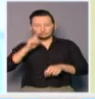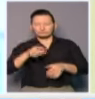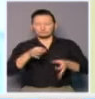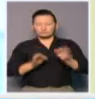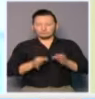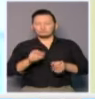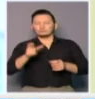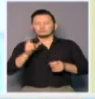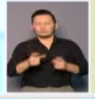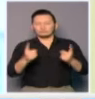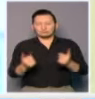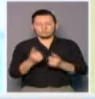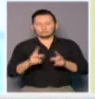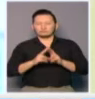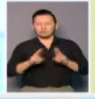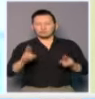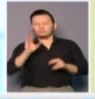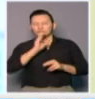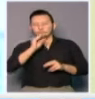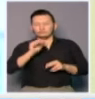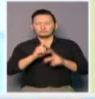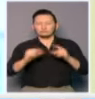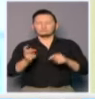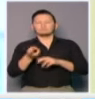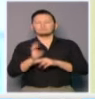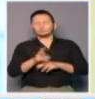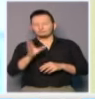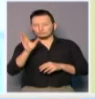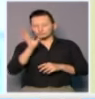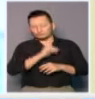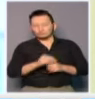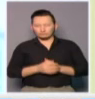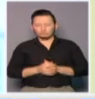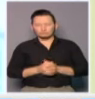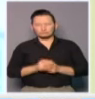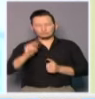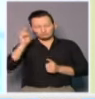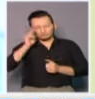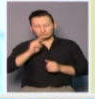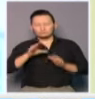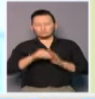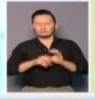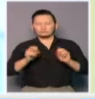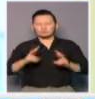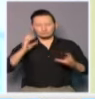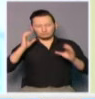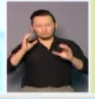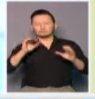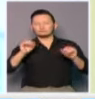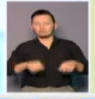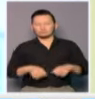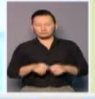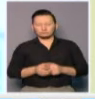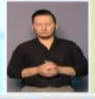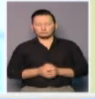нормальный человек могут идти в школу, учиться в институте, в университете,